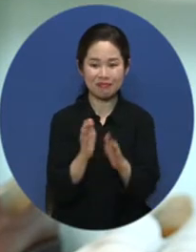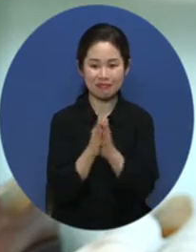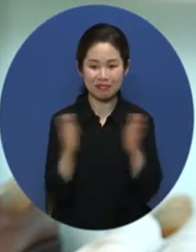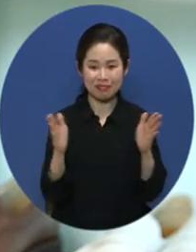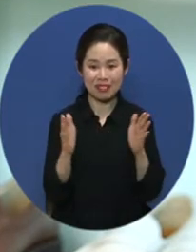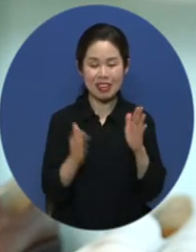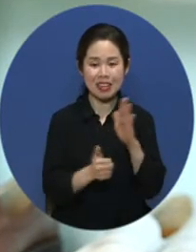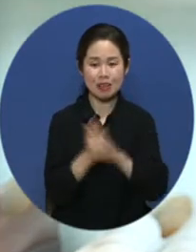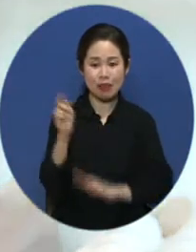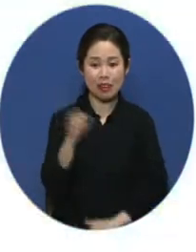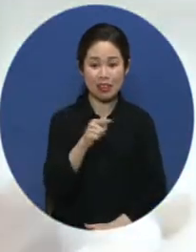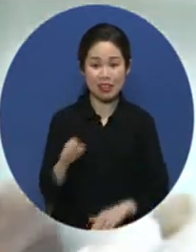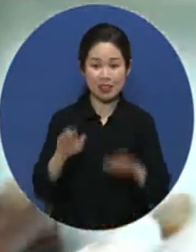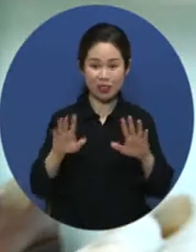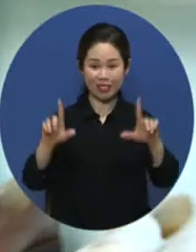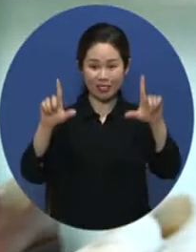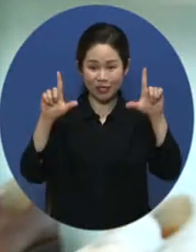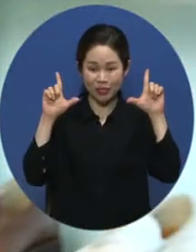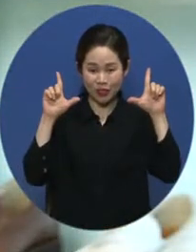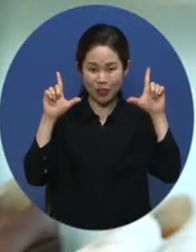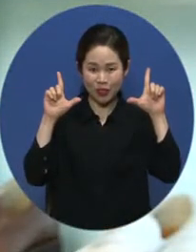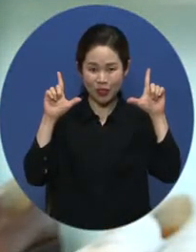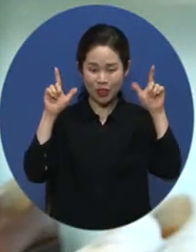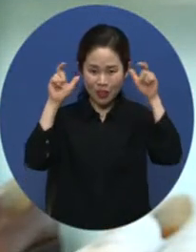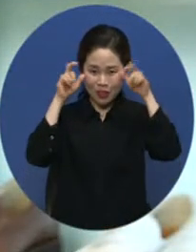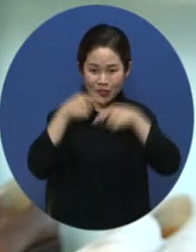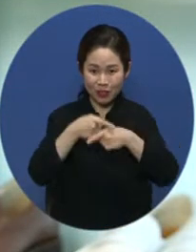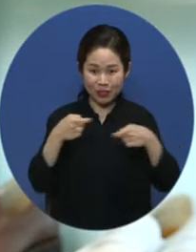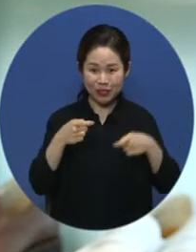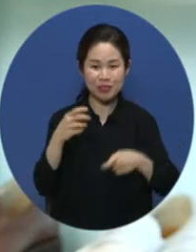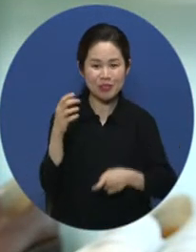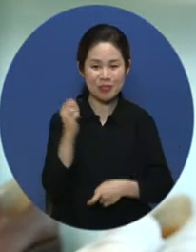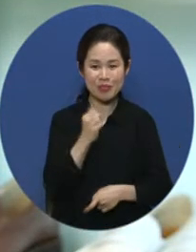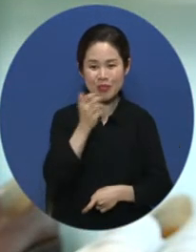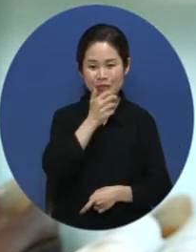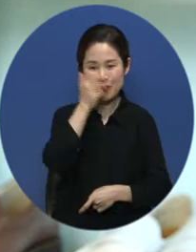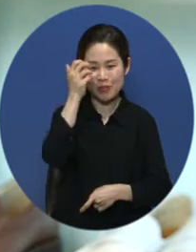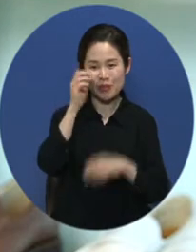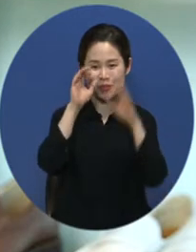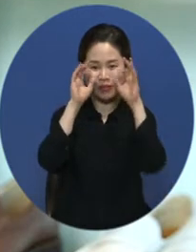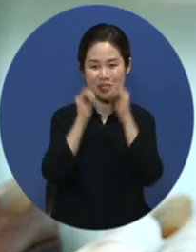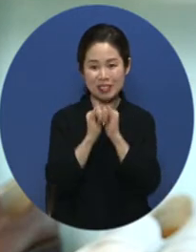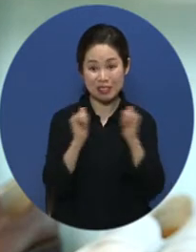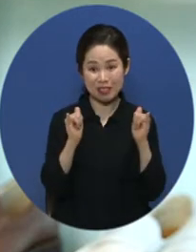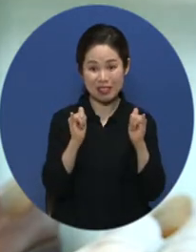희망인 오늘의 주인공, 구두로 꿈을 꾸는 사람들, 아지오입니다.